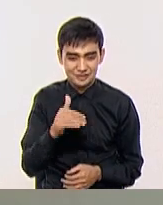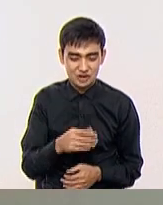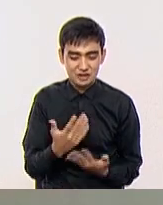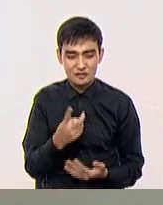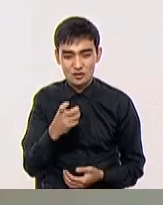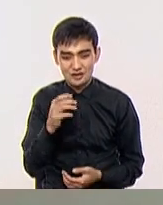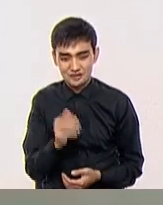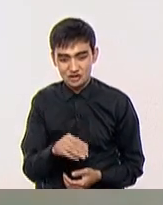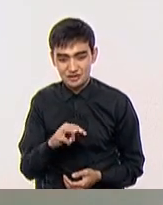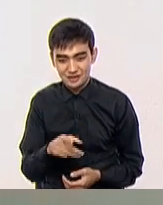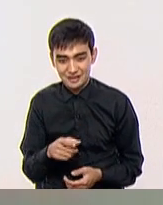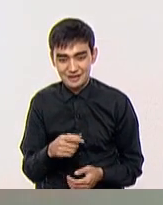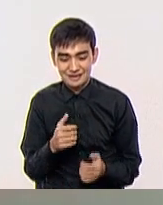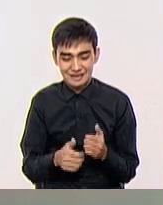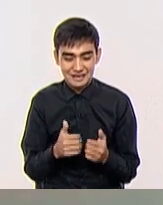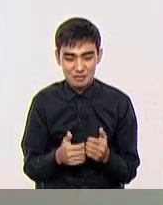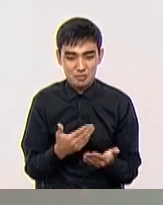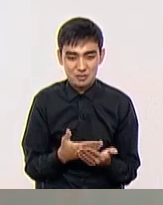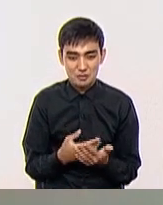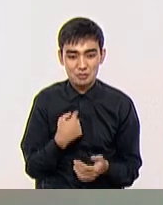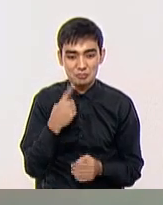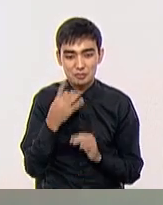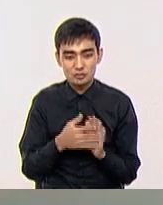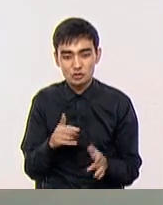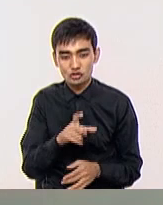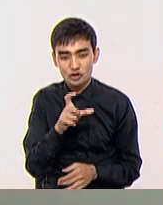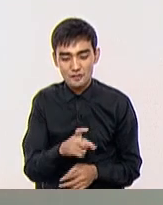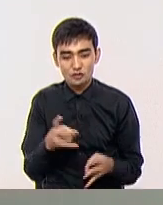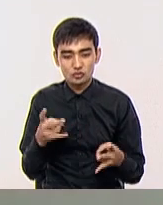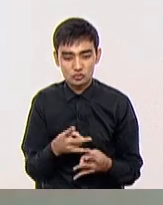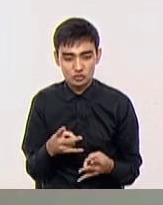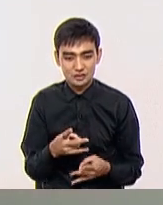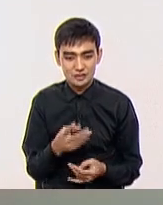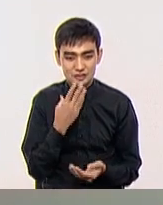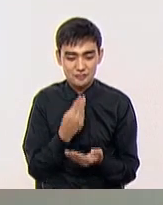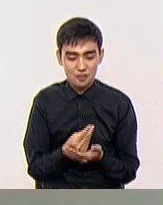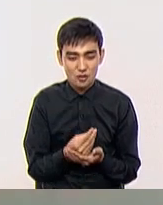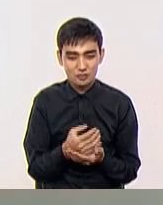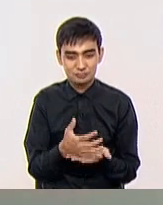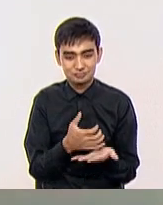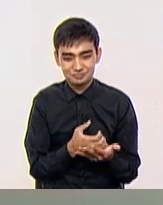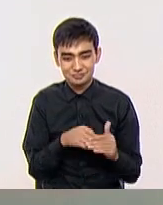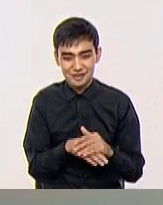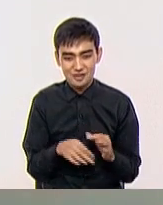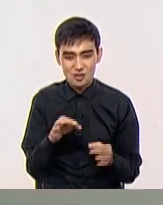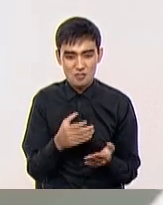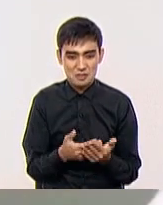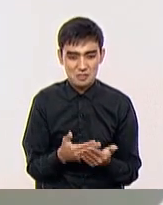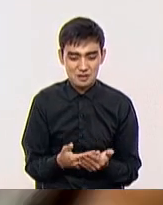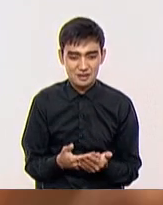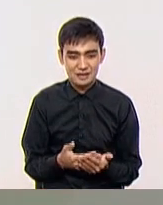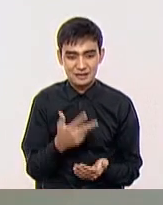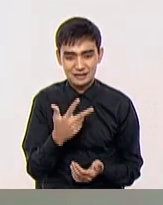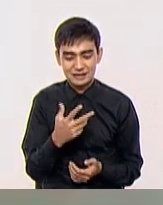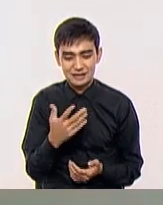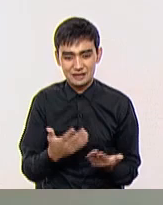200 тысяч тенге в среднем, то здесь мы понимаем, что человек должен иметь в своей подушке безопасности как минимум 3